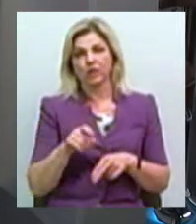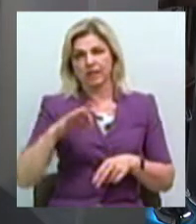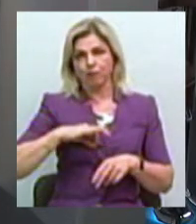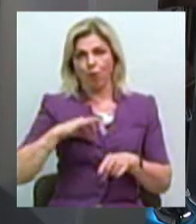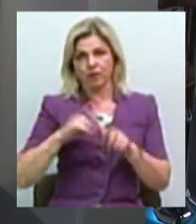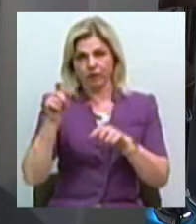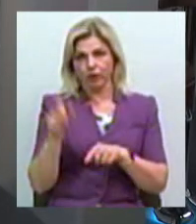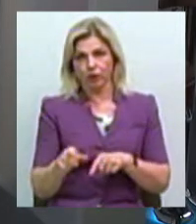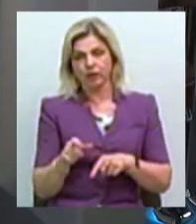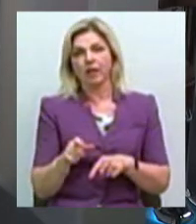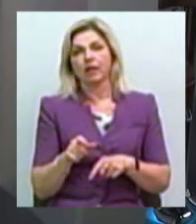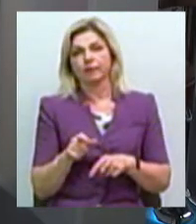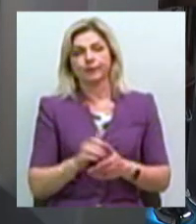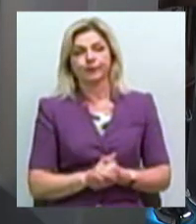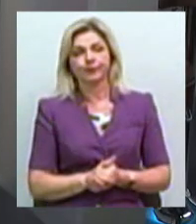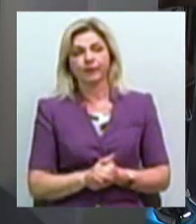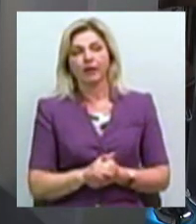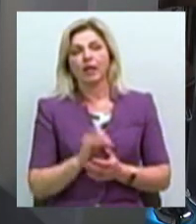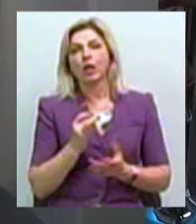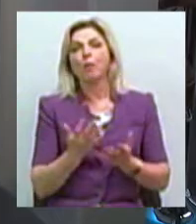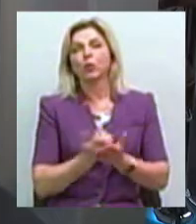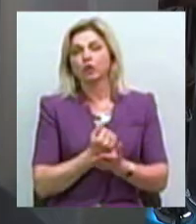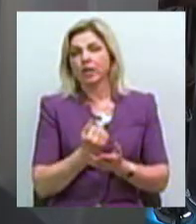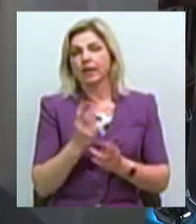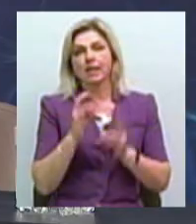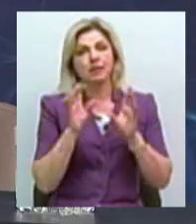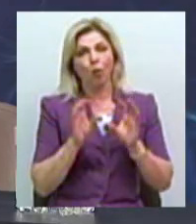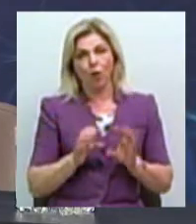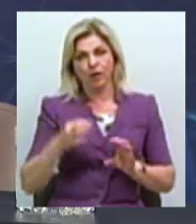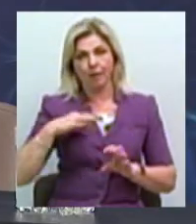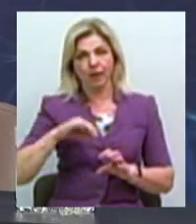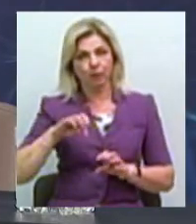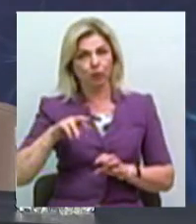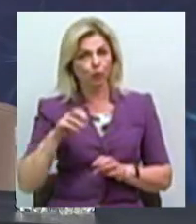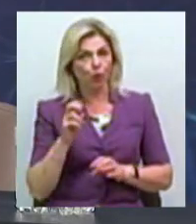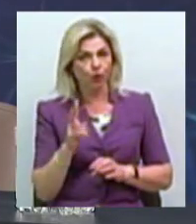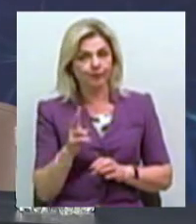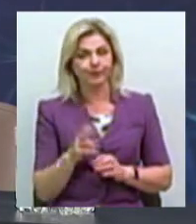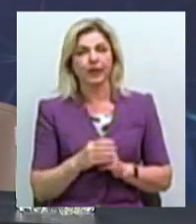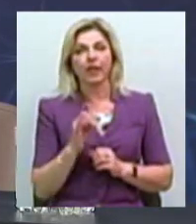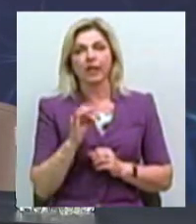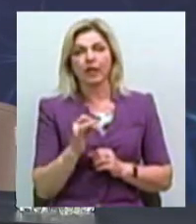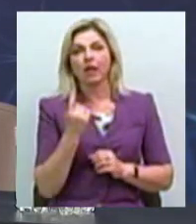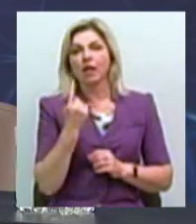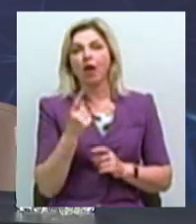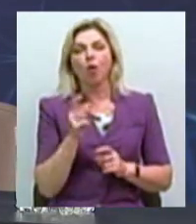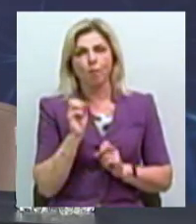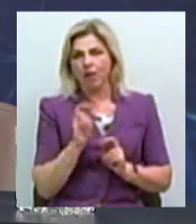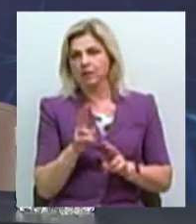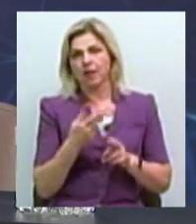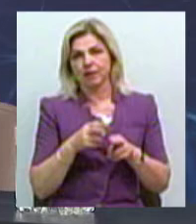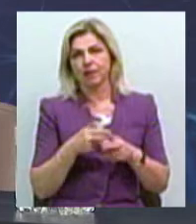метою отримання незаконного прибутку. Хочу сказати, що одним із таких найпоширеніших видів є сексуальна